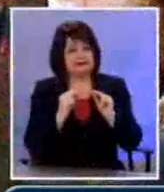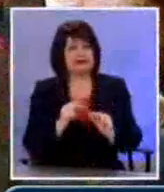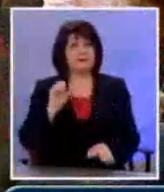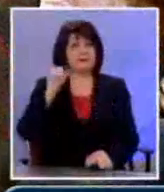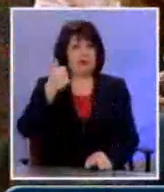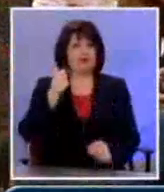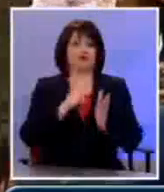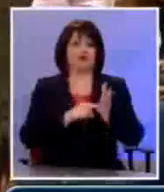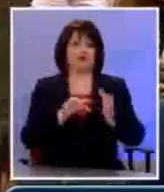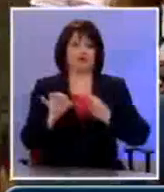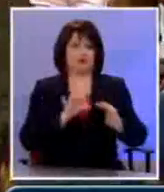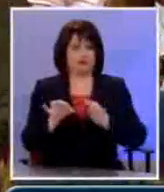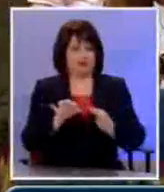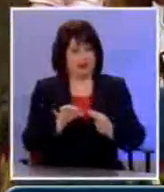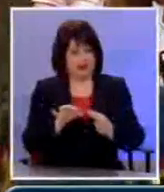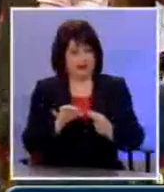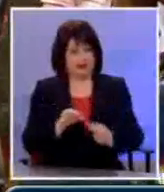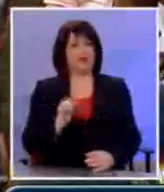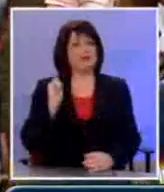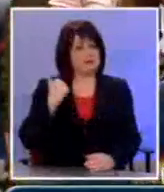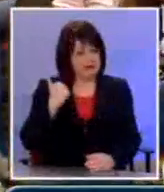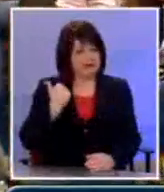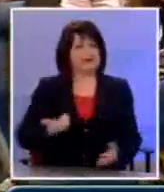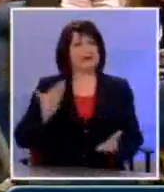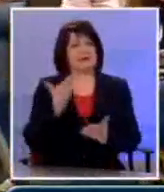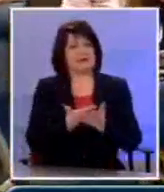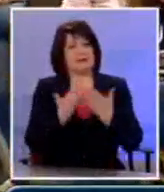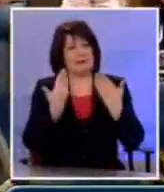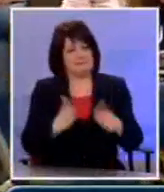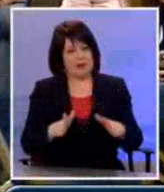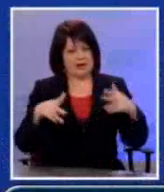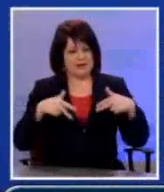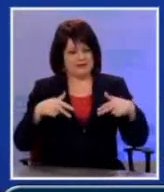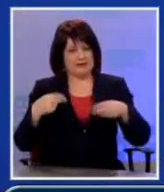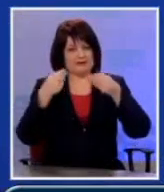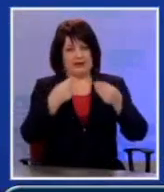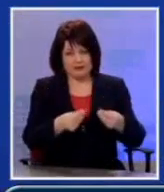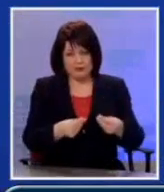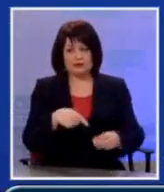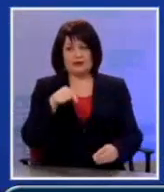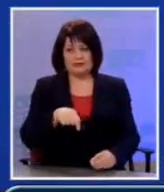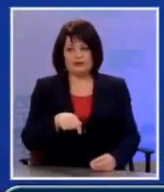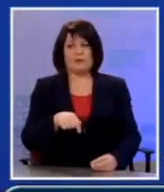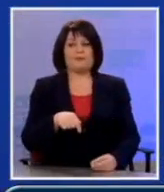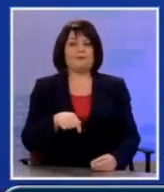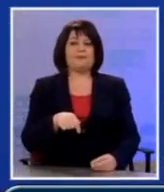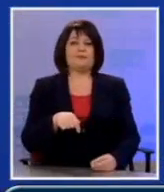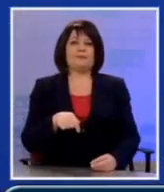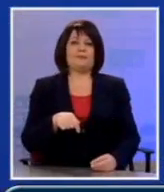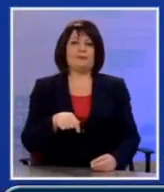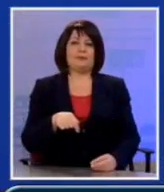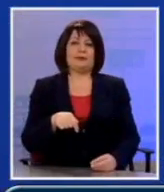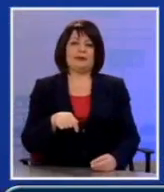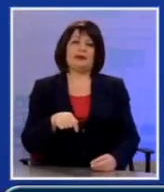πρώτου νομοσχεδίου που εχθές κατατέθηκε από την κυβέρνηση και το οποίο ήδη παρέπεμψα